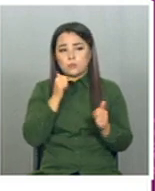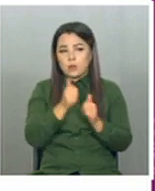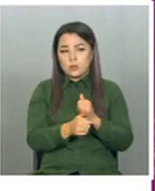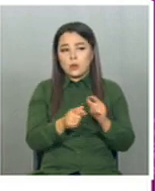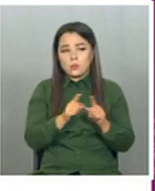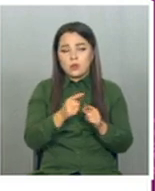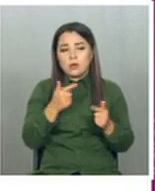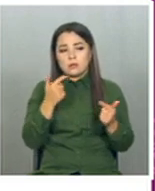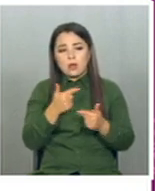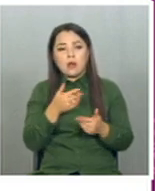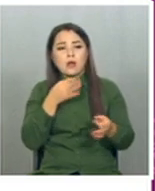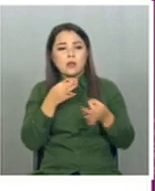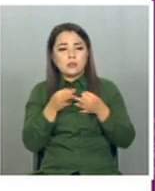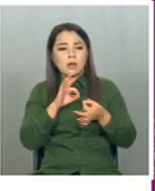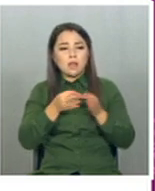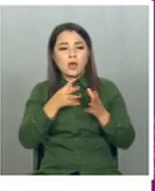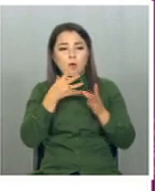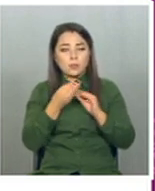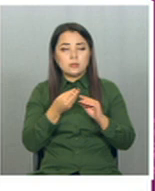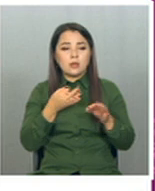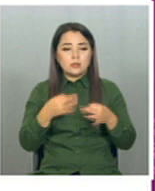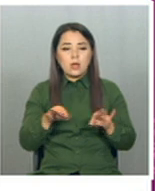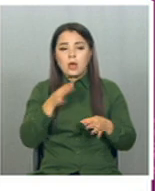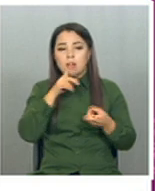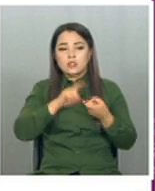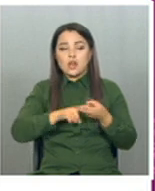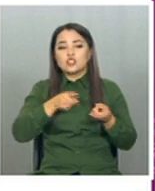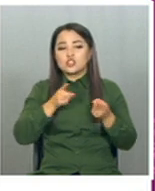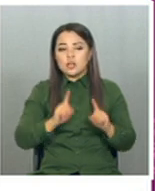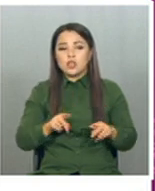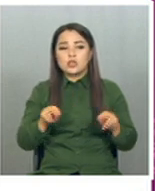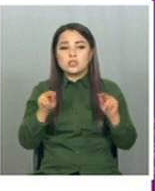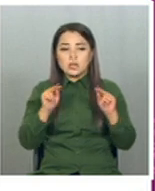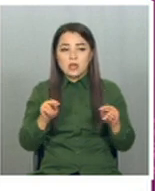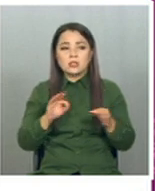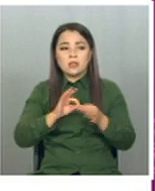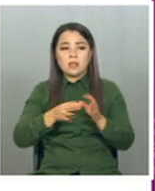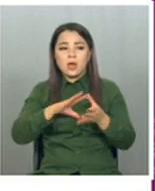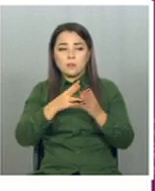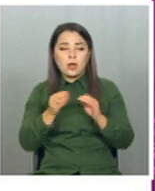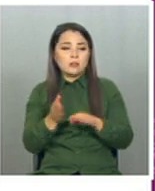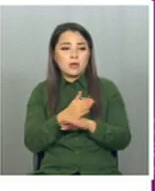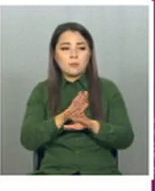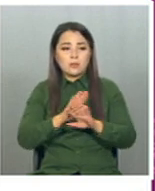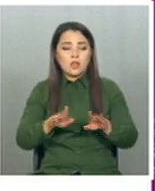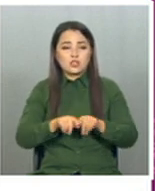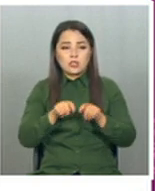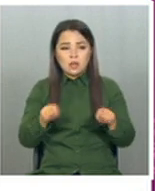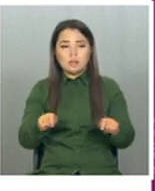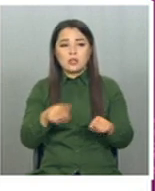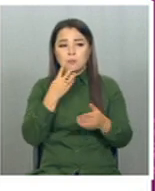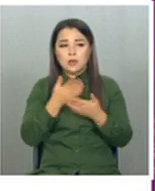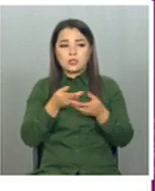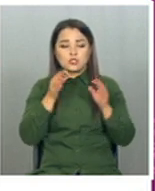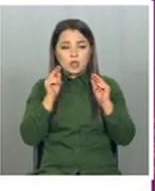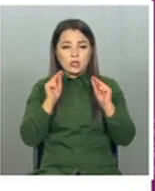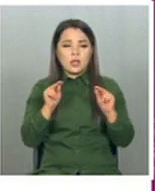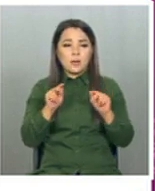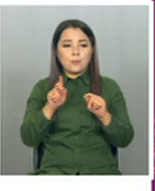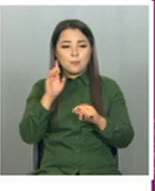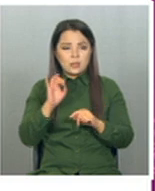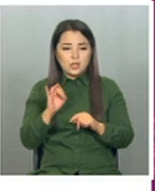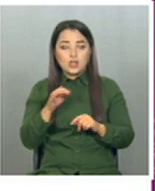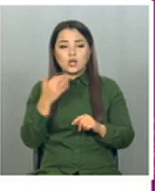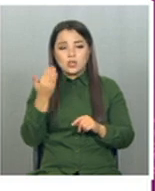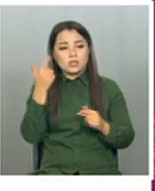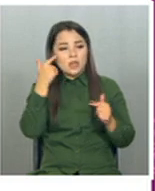тілді сөзімен өз замандағы шындықты іркпей, бүкпей, ашық айтқан әділ би, шешен